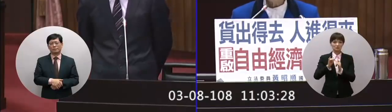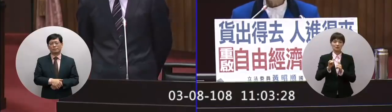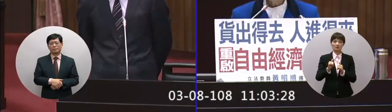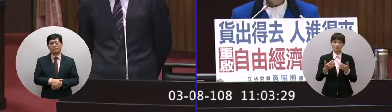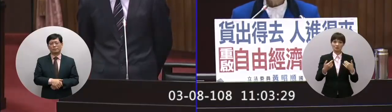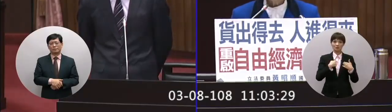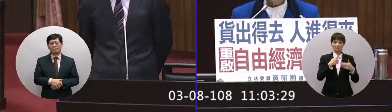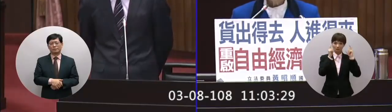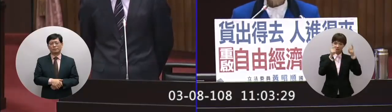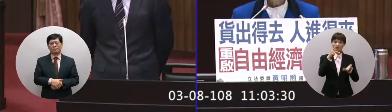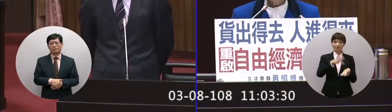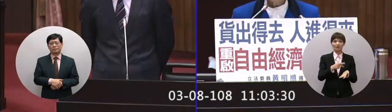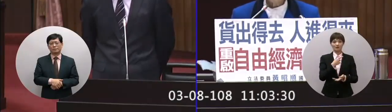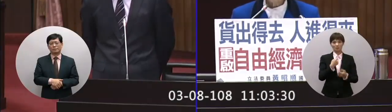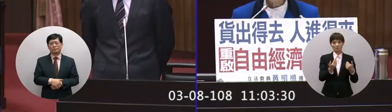然后